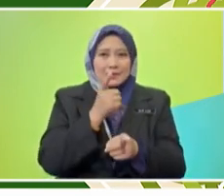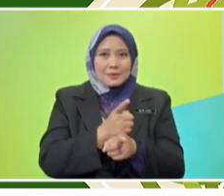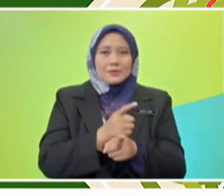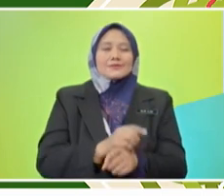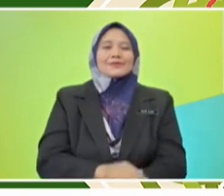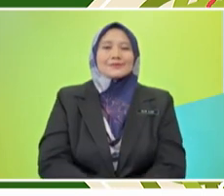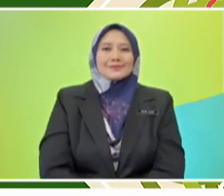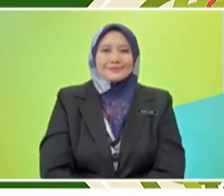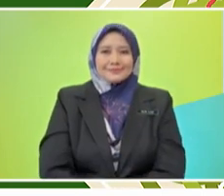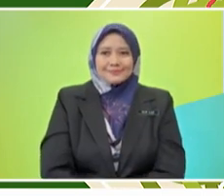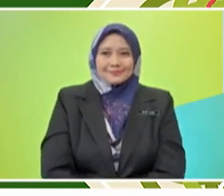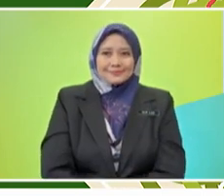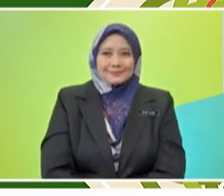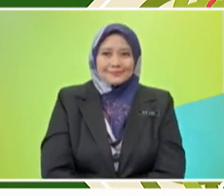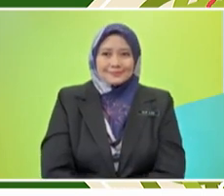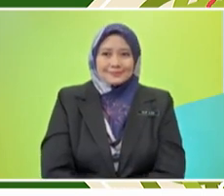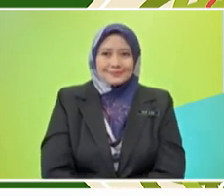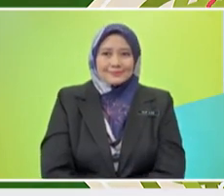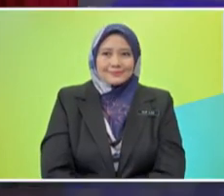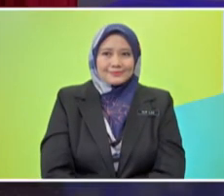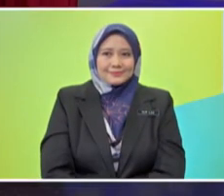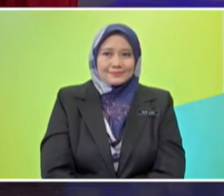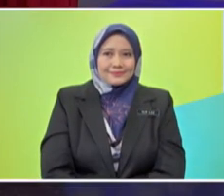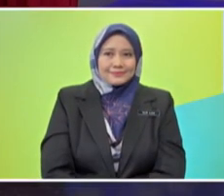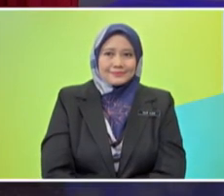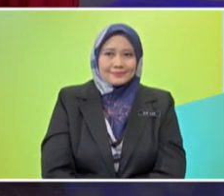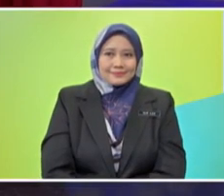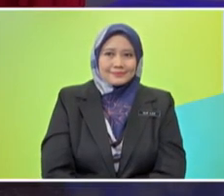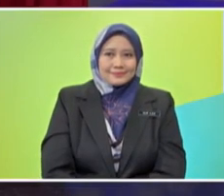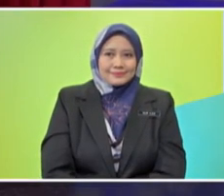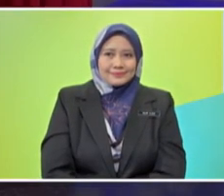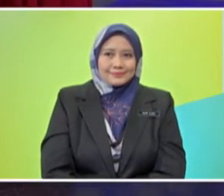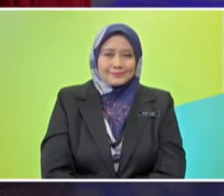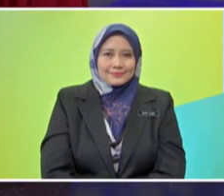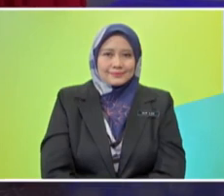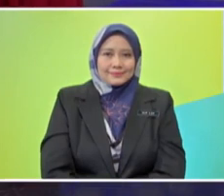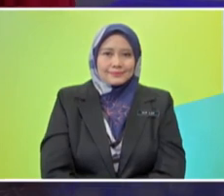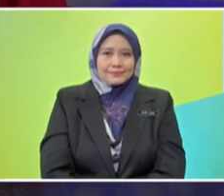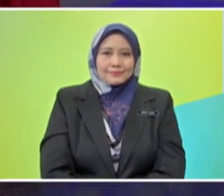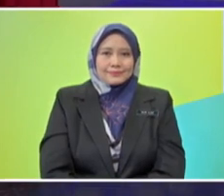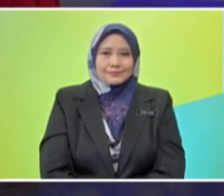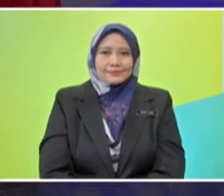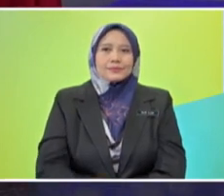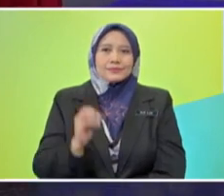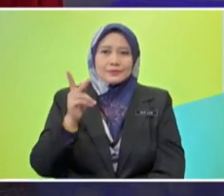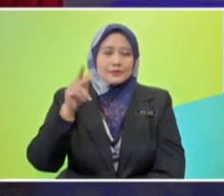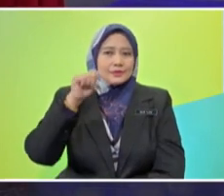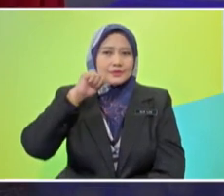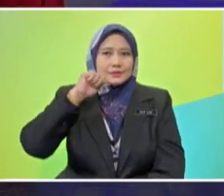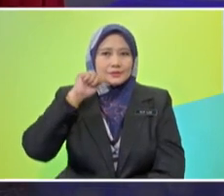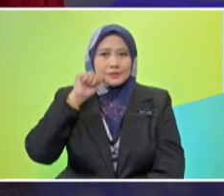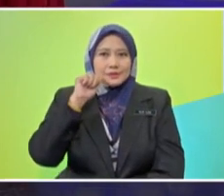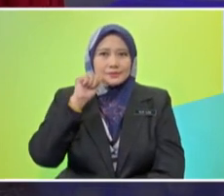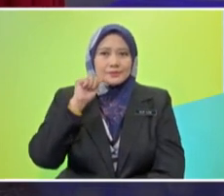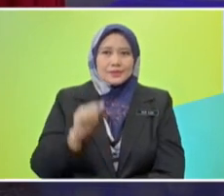tiba-tiba cikgu tanya dia kan. Terkejut dia. Amni dah bersedia? Amni, macam mana Amni dengan jawapan awak? Okey. Silakan Amni, baca dulu